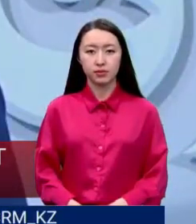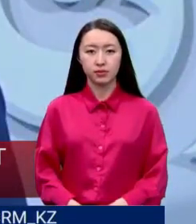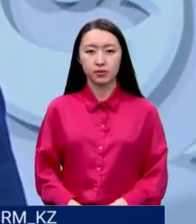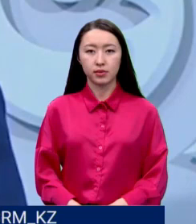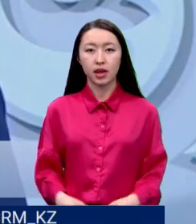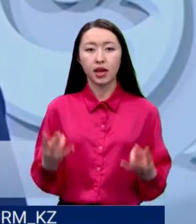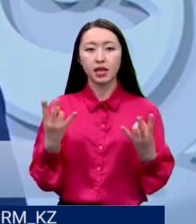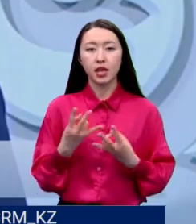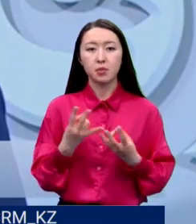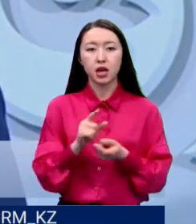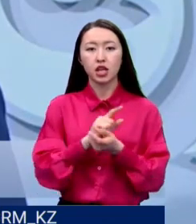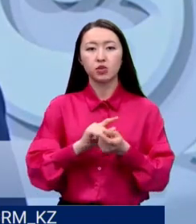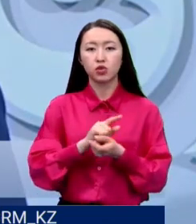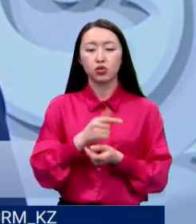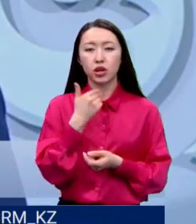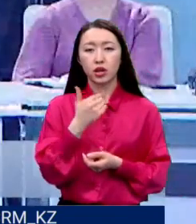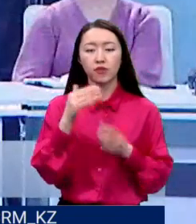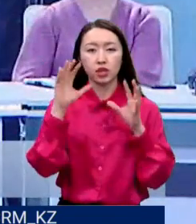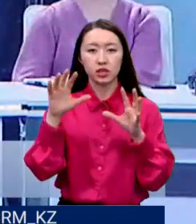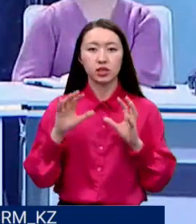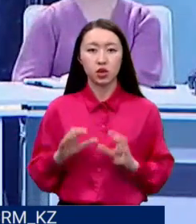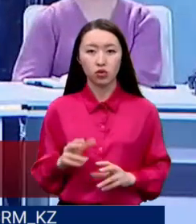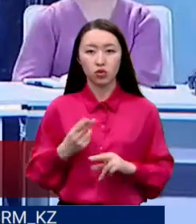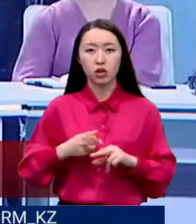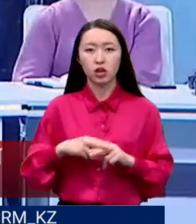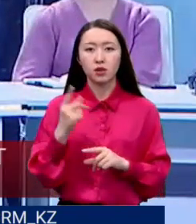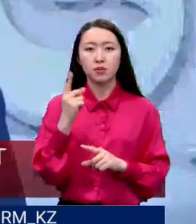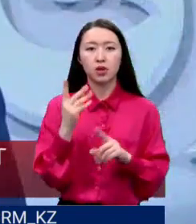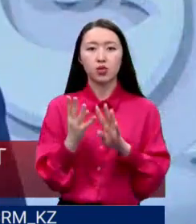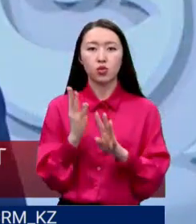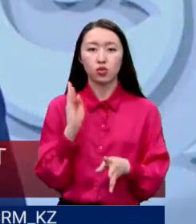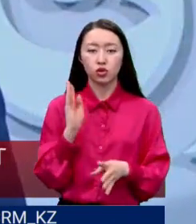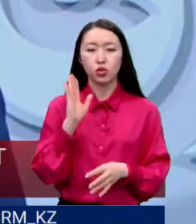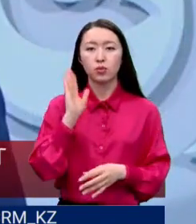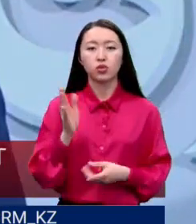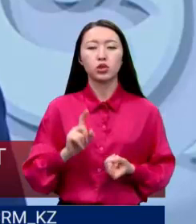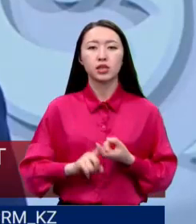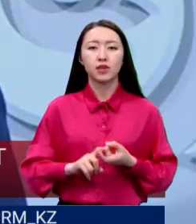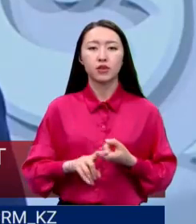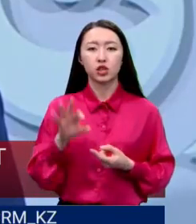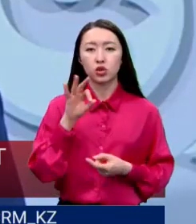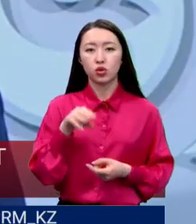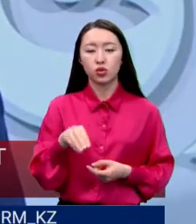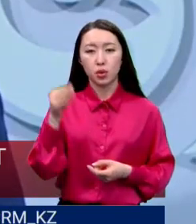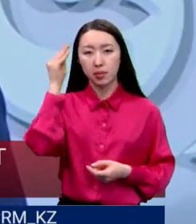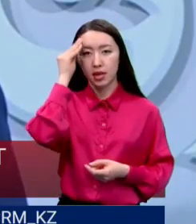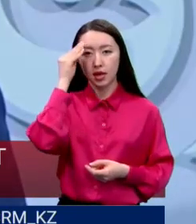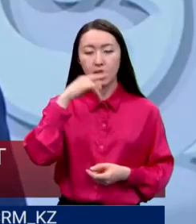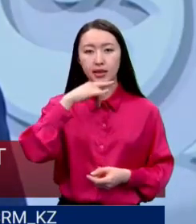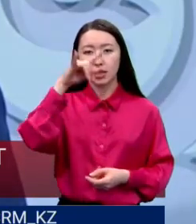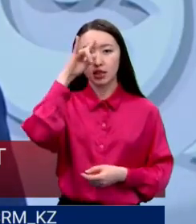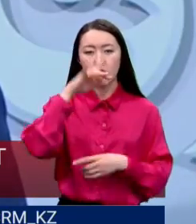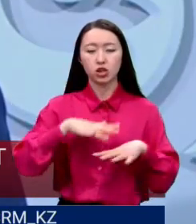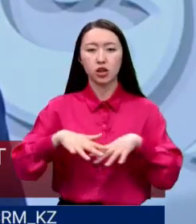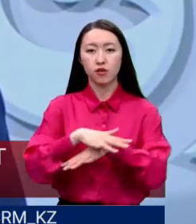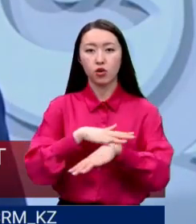Необходимость изменения этого закона, это в первую очередь будет зависеть от мнения казахстанского